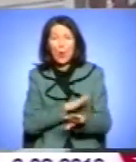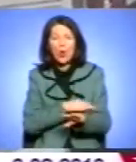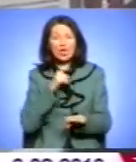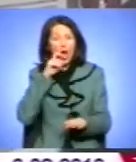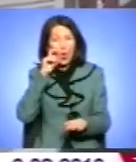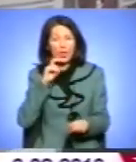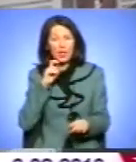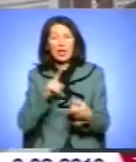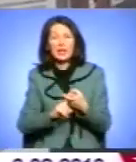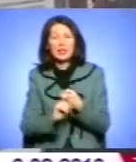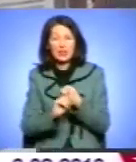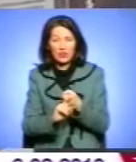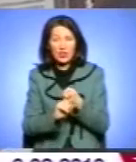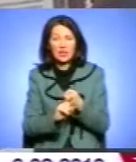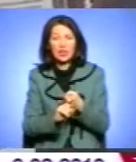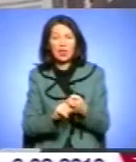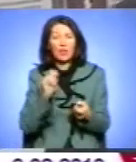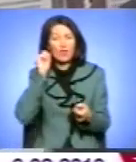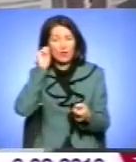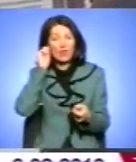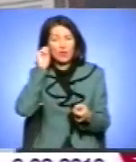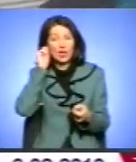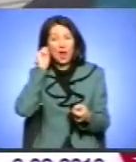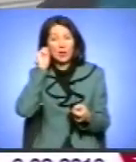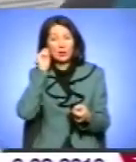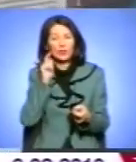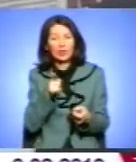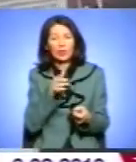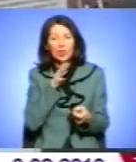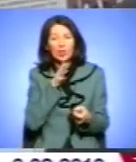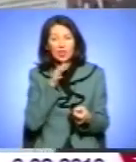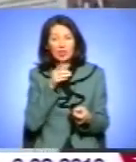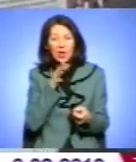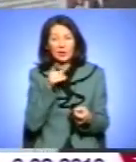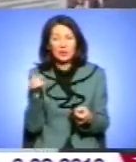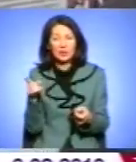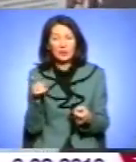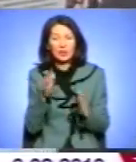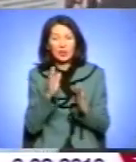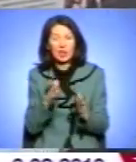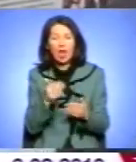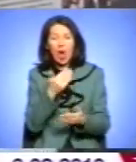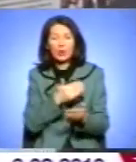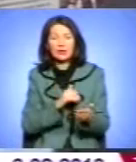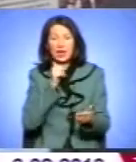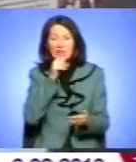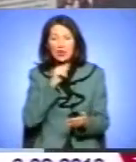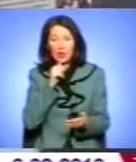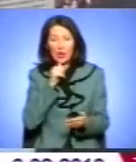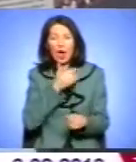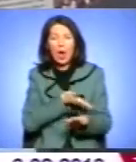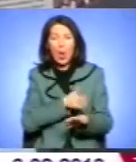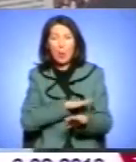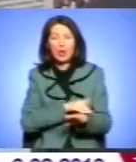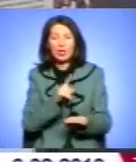Україна зв'язані віками, але в той же час тільки останні роки Польща